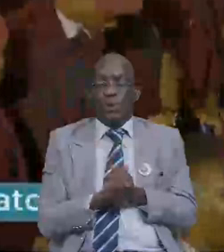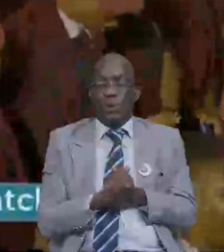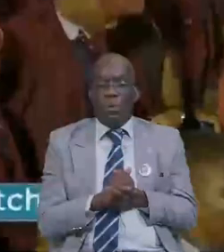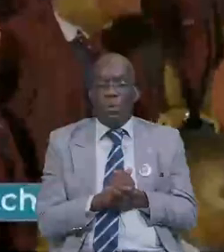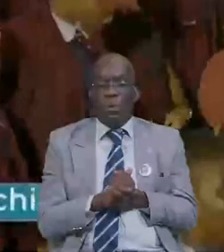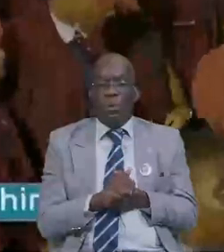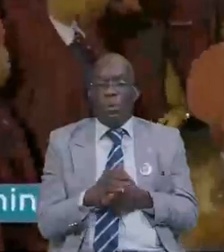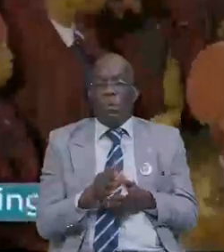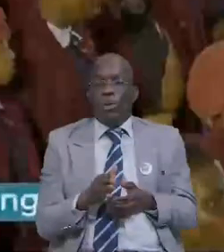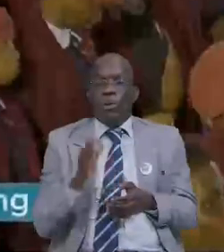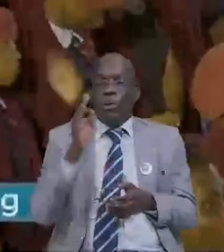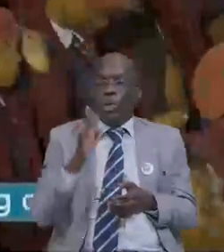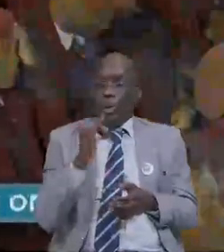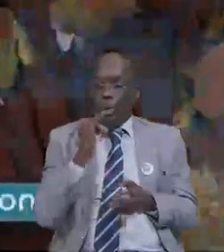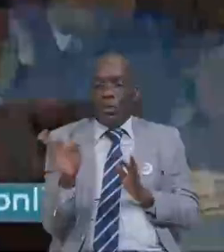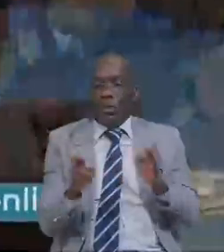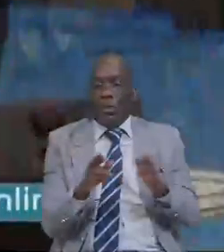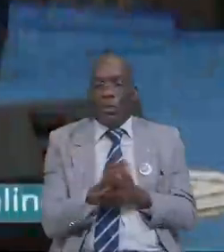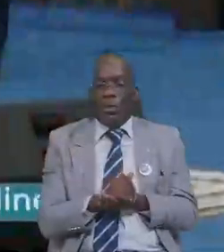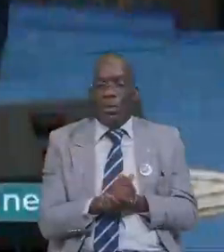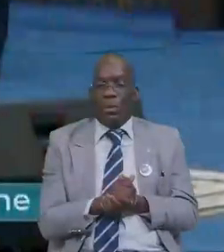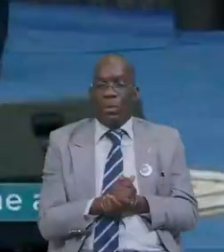Il passe déjà là.